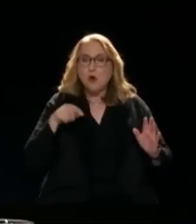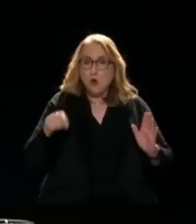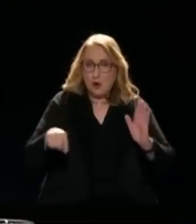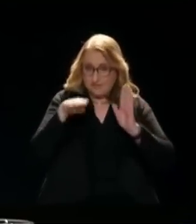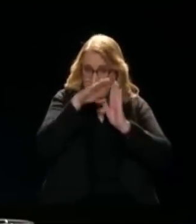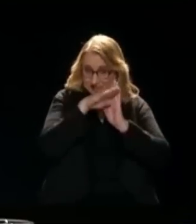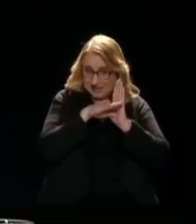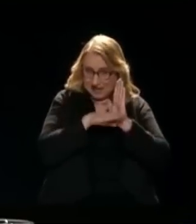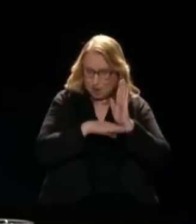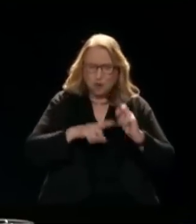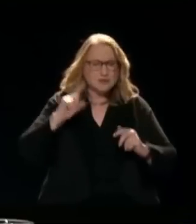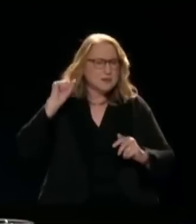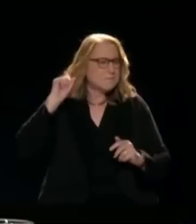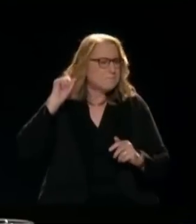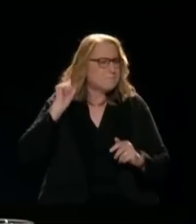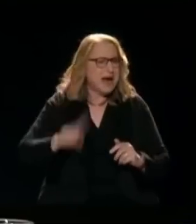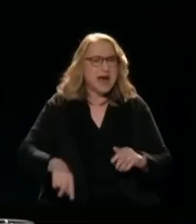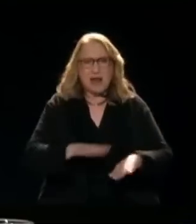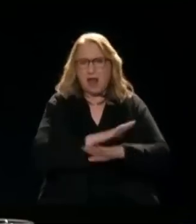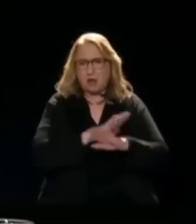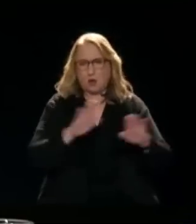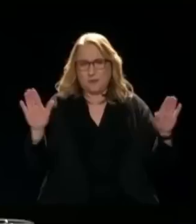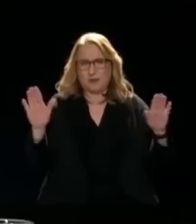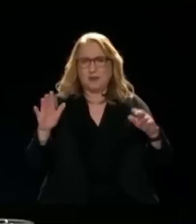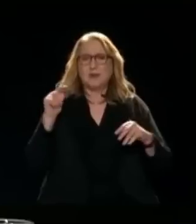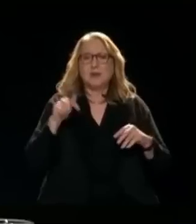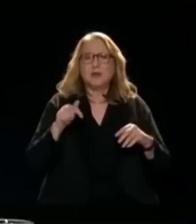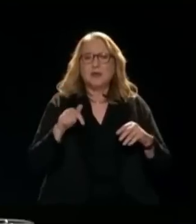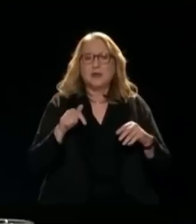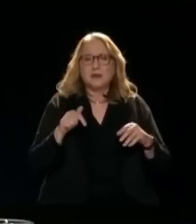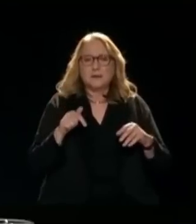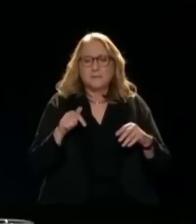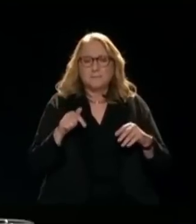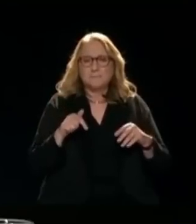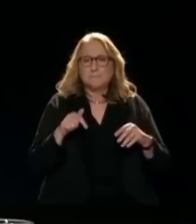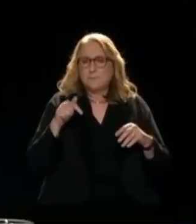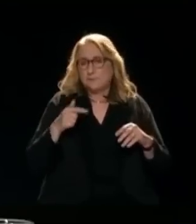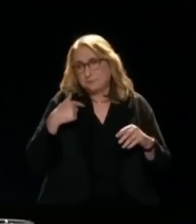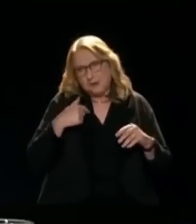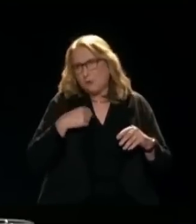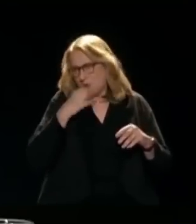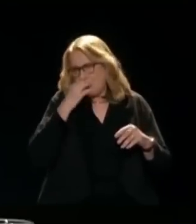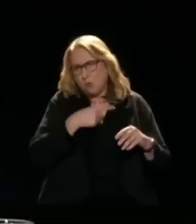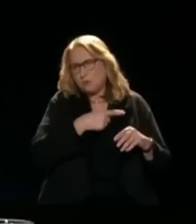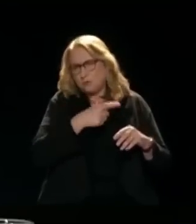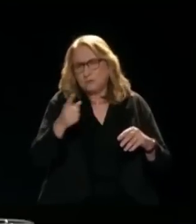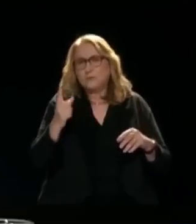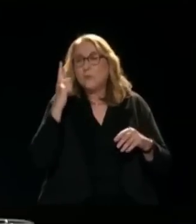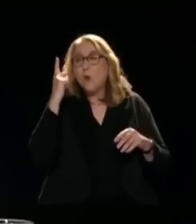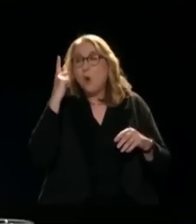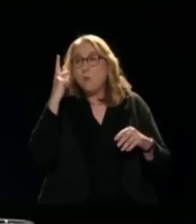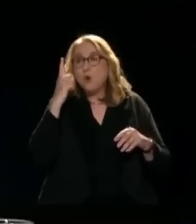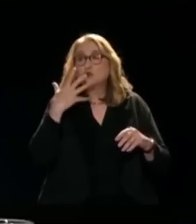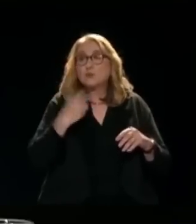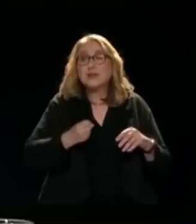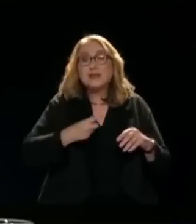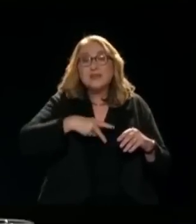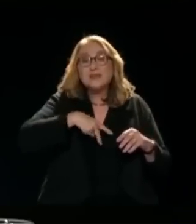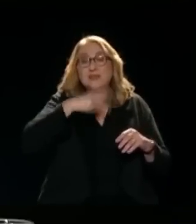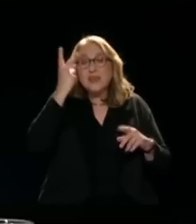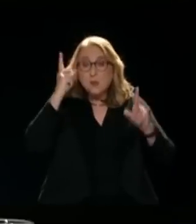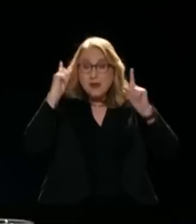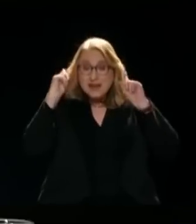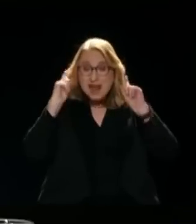τελείως παράνομοι. Απλά για τον τηλεθεατή θα πω ότι ο μόνος που έχει δικαίωμα να αποφασίσει